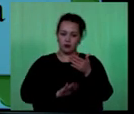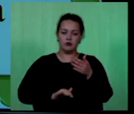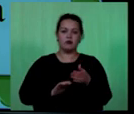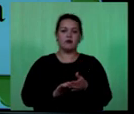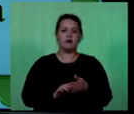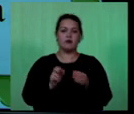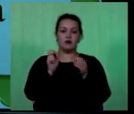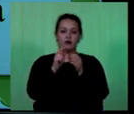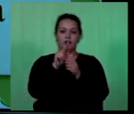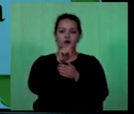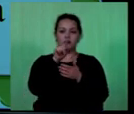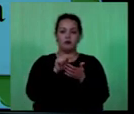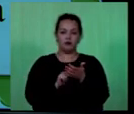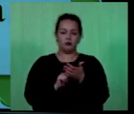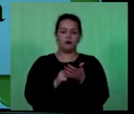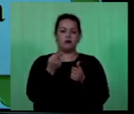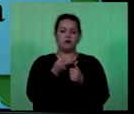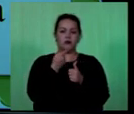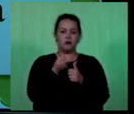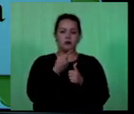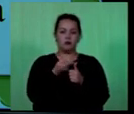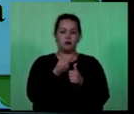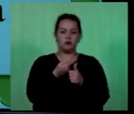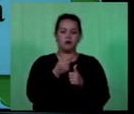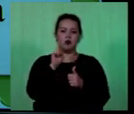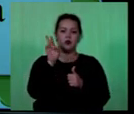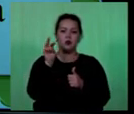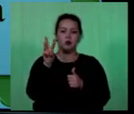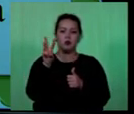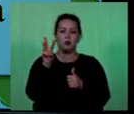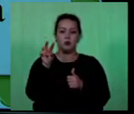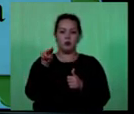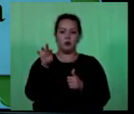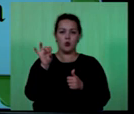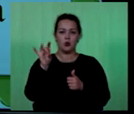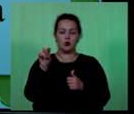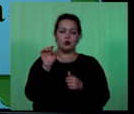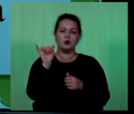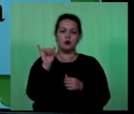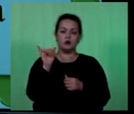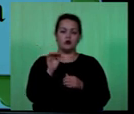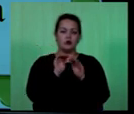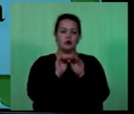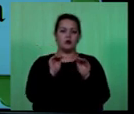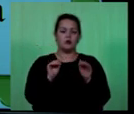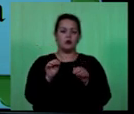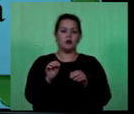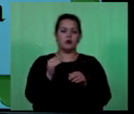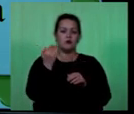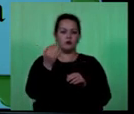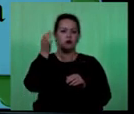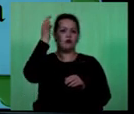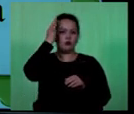тринадцатый вопрос назовите компоненты умножения ребята вы вспомнили